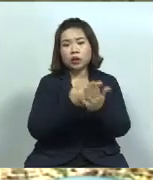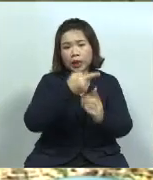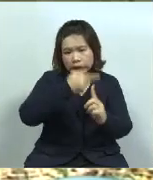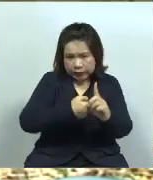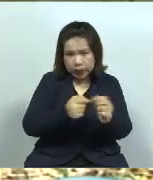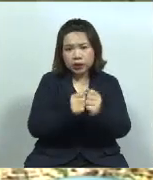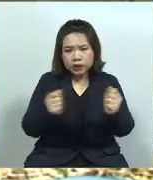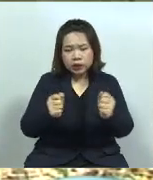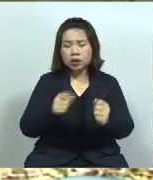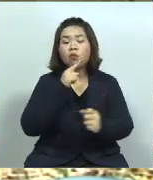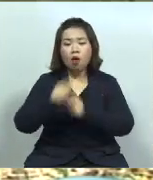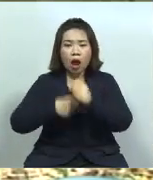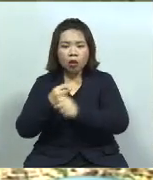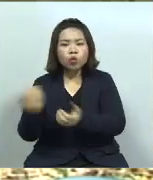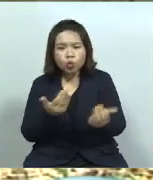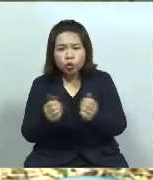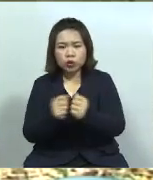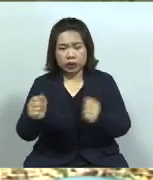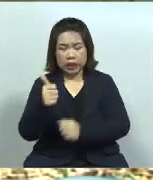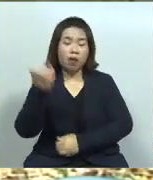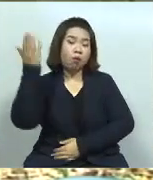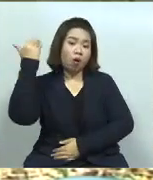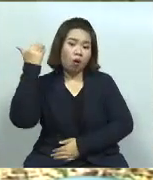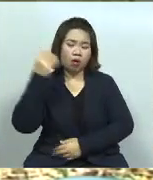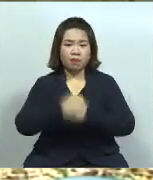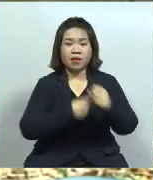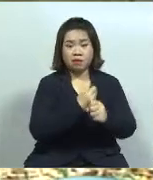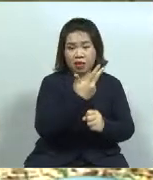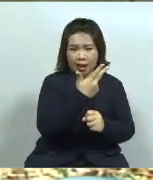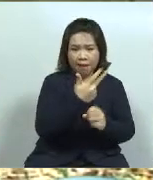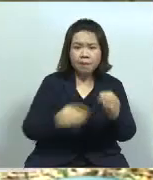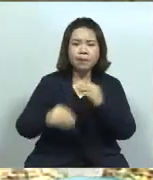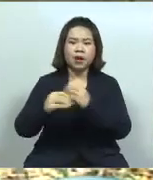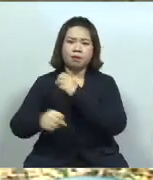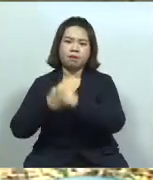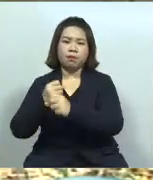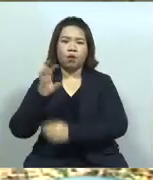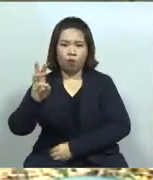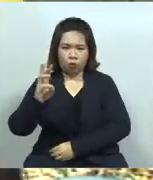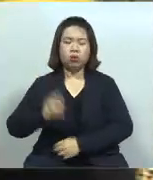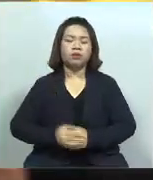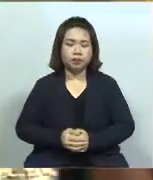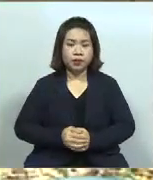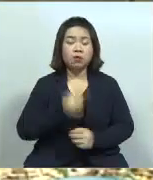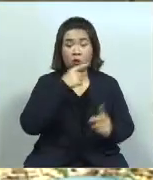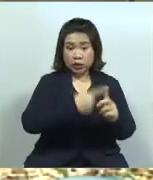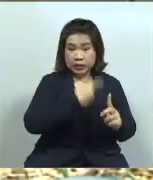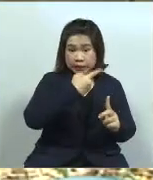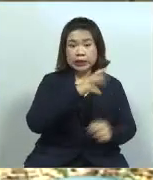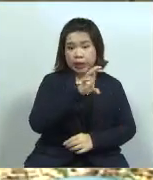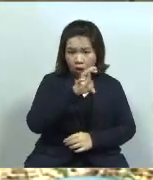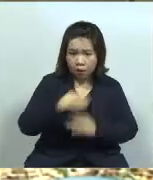ของอายุของเด็กด้วยนะคะจากเดิมนะคะ3ปีเป็น6ปีนะคะแล้วก็จากเดือนละ400บ